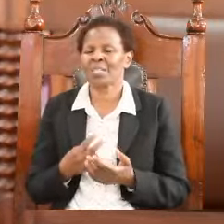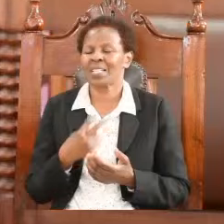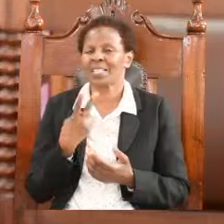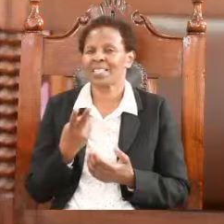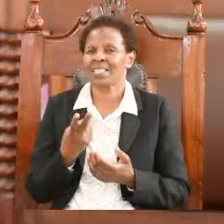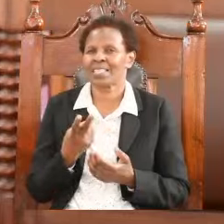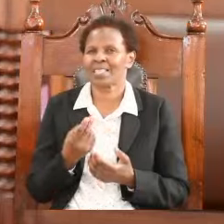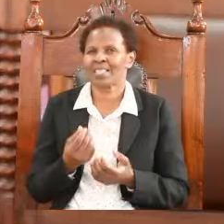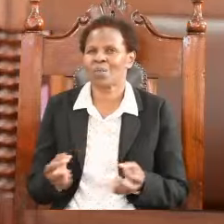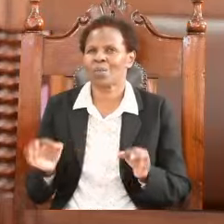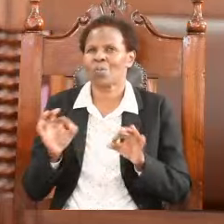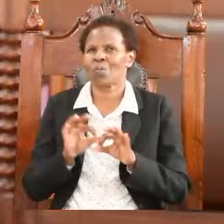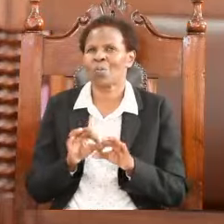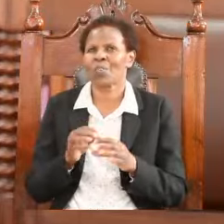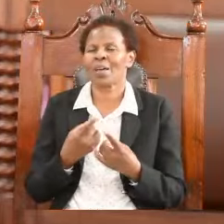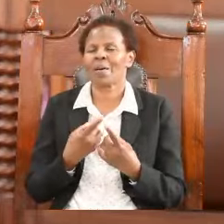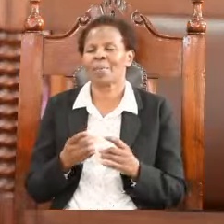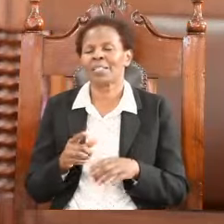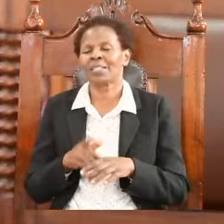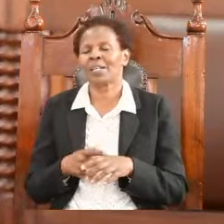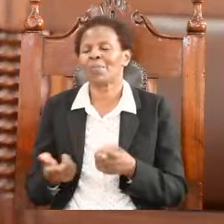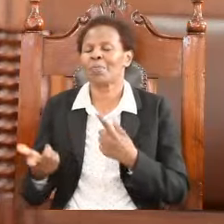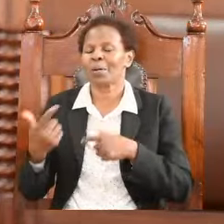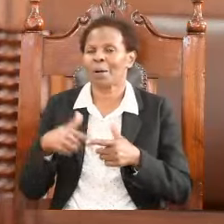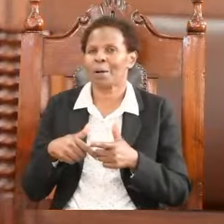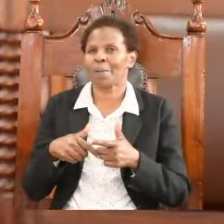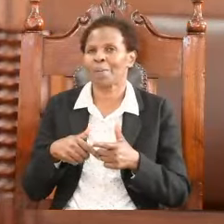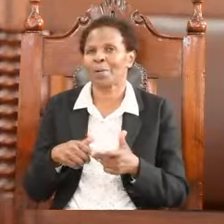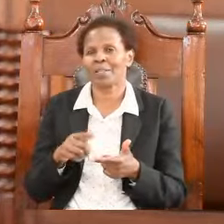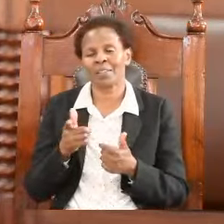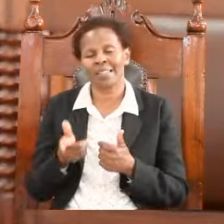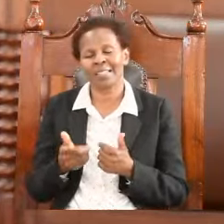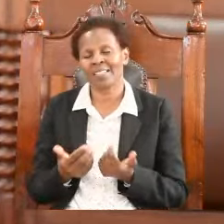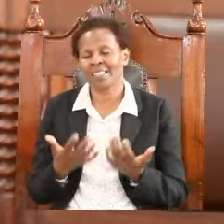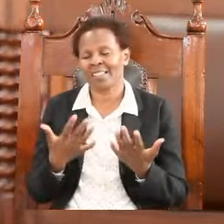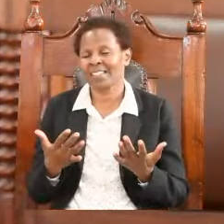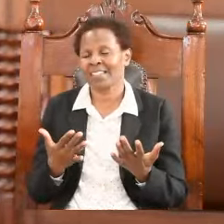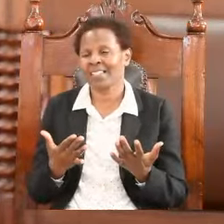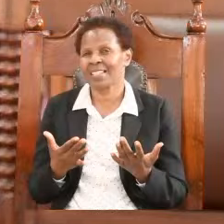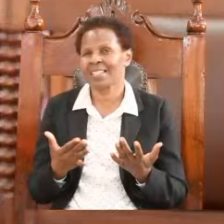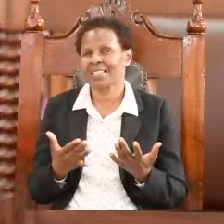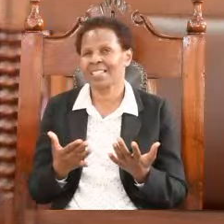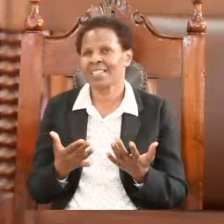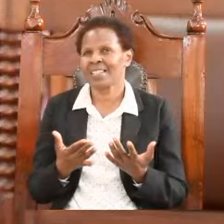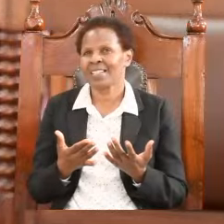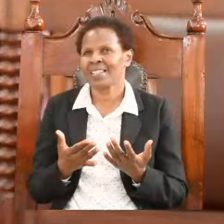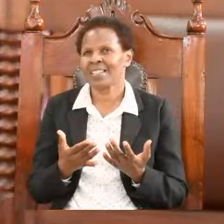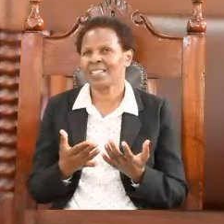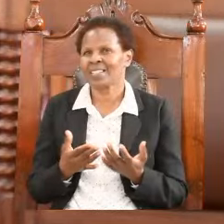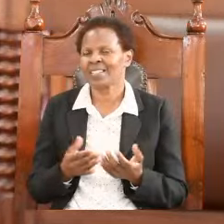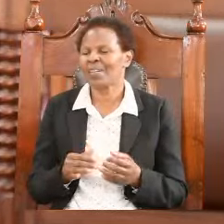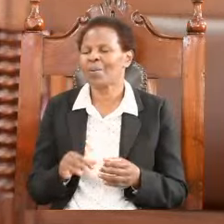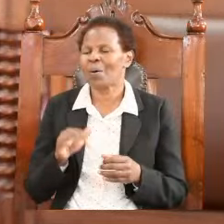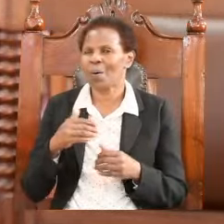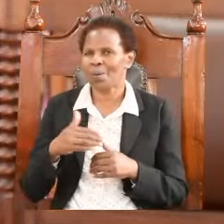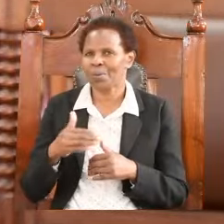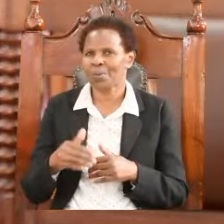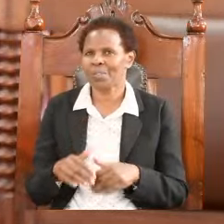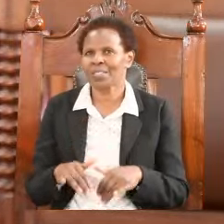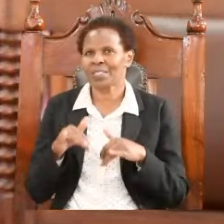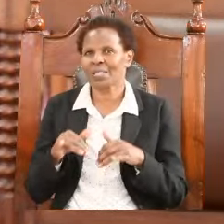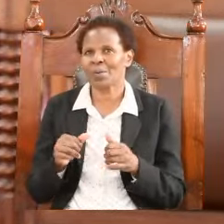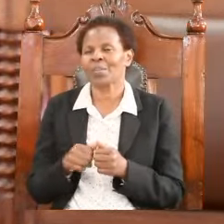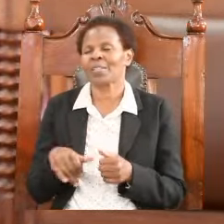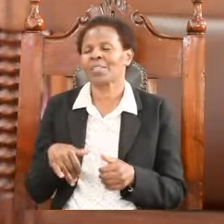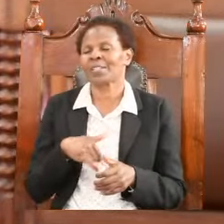na bata muno no ni kuri hindi kinyaga kindu kiu gigakorwo ni gia bata muno ona ndungihota guikara utari nakio ta riu andu